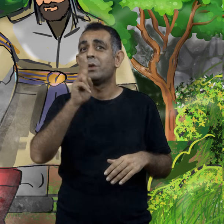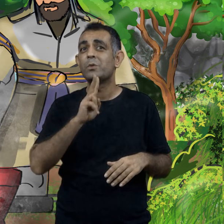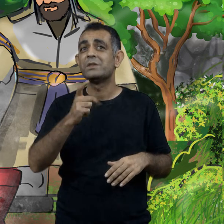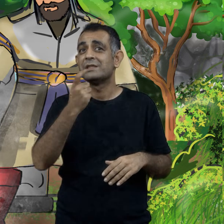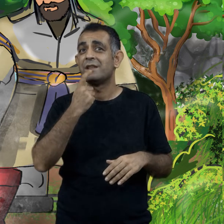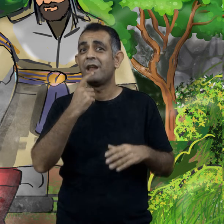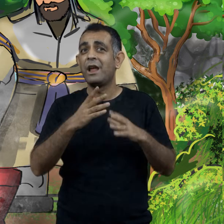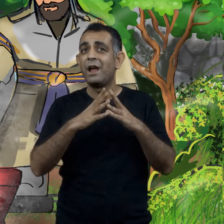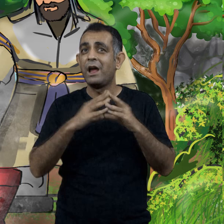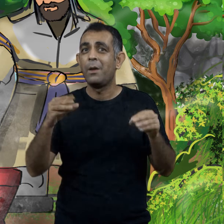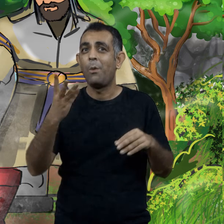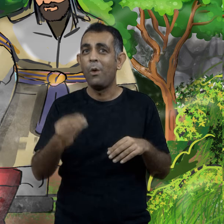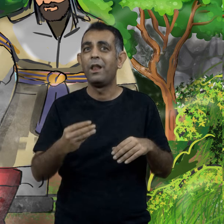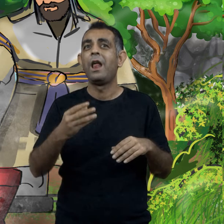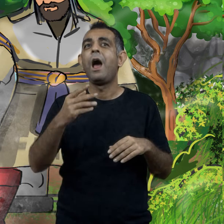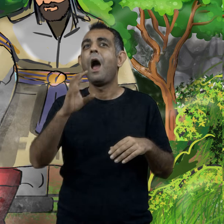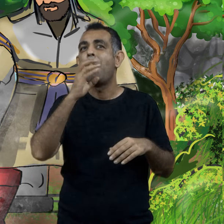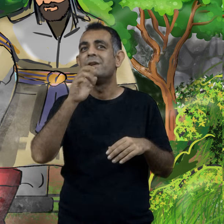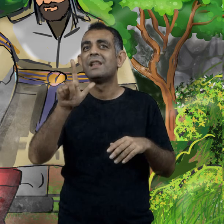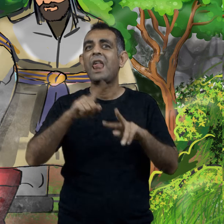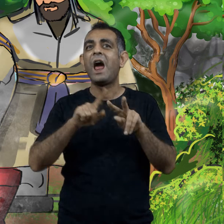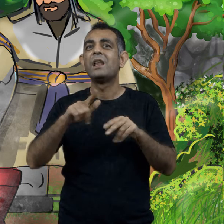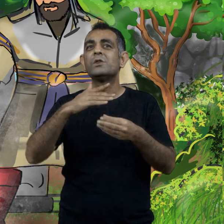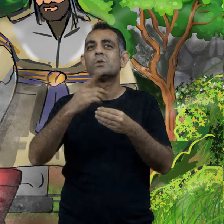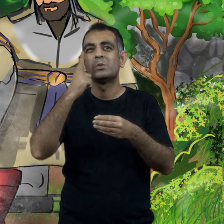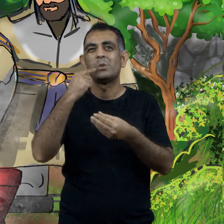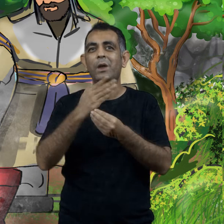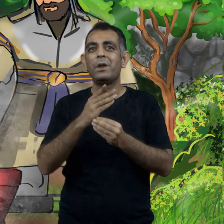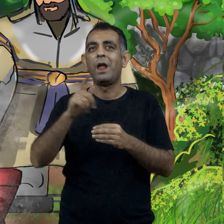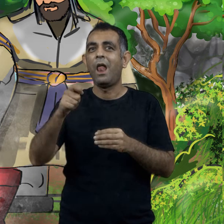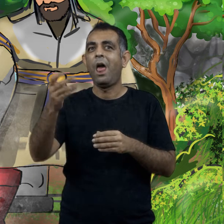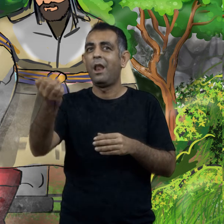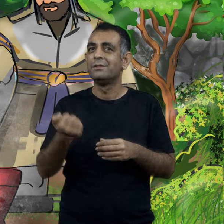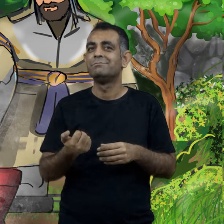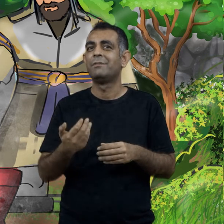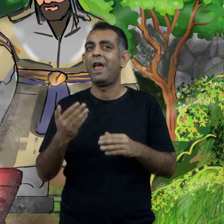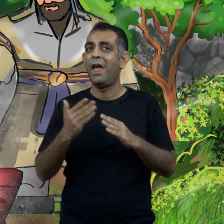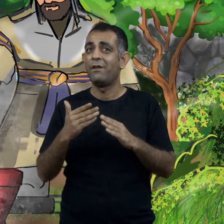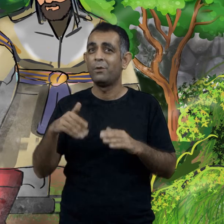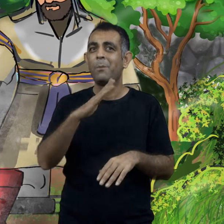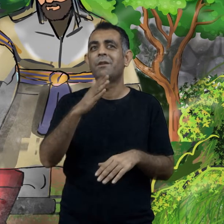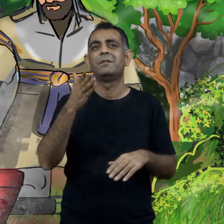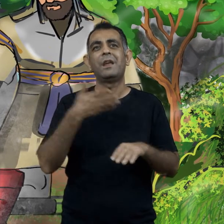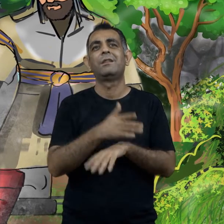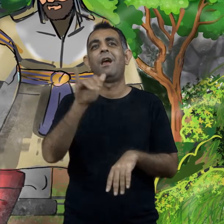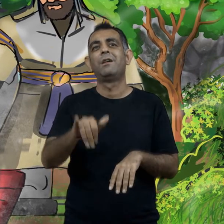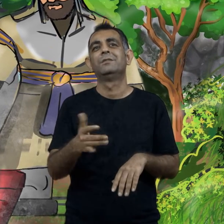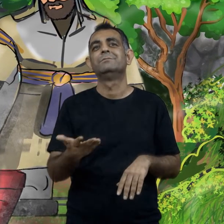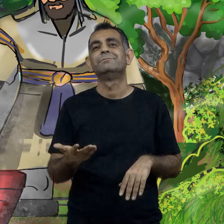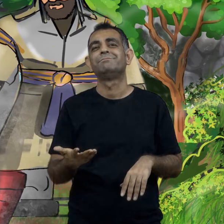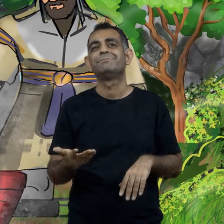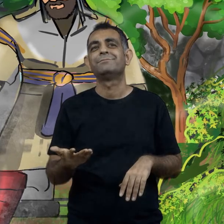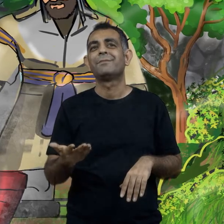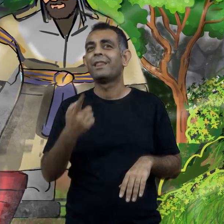Demek 200 yıldır kayıp olan Amasya Lalesi soğanını bulup anahtarı aldınız. Eve dönmeyi gerçekten hak